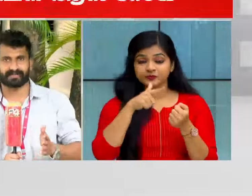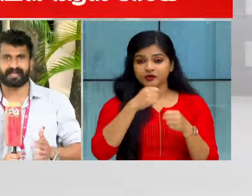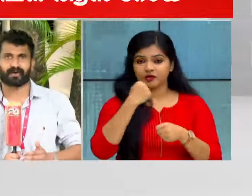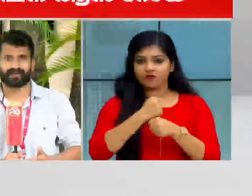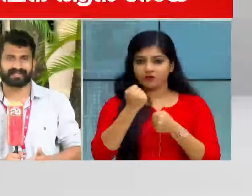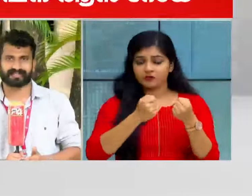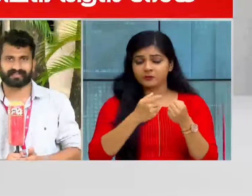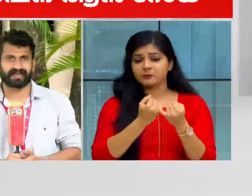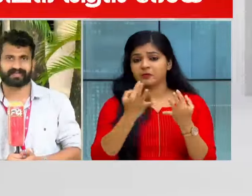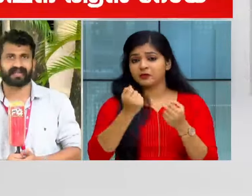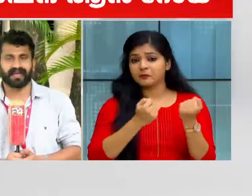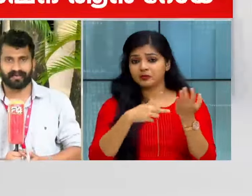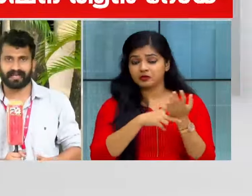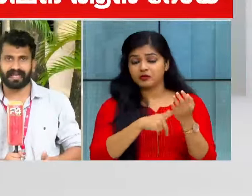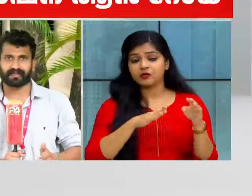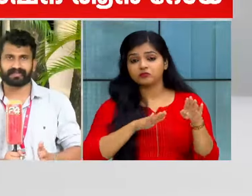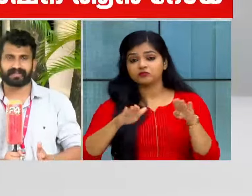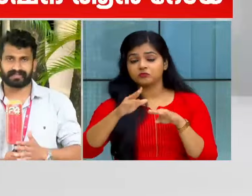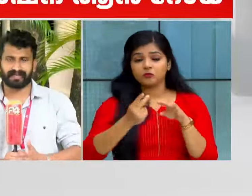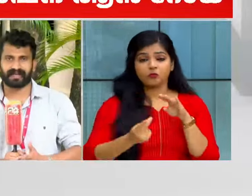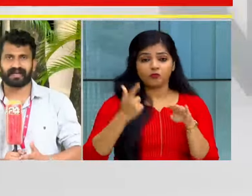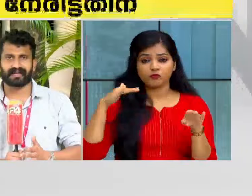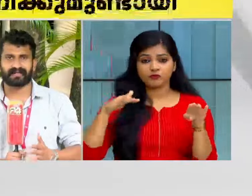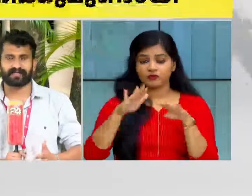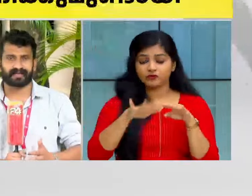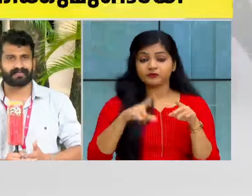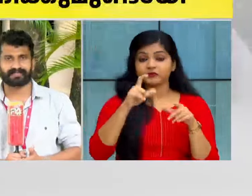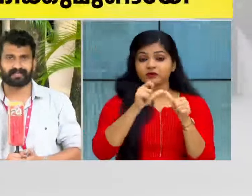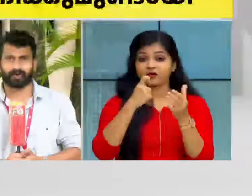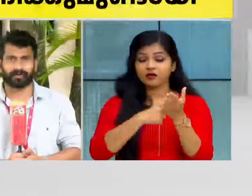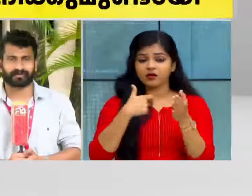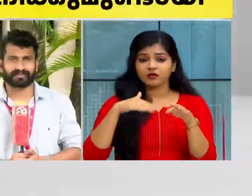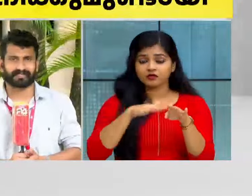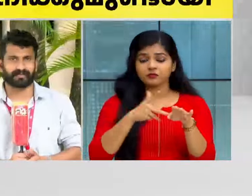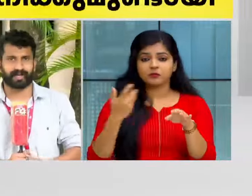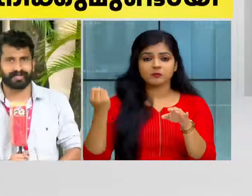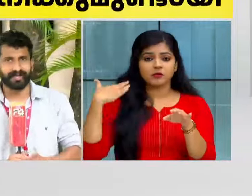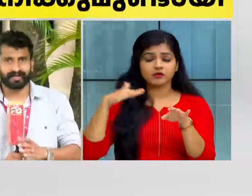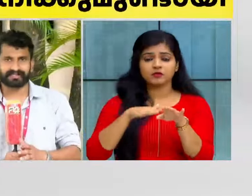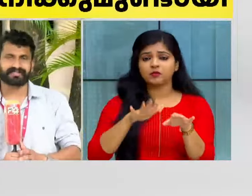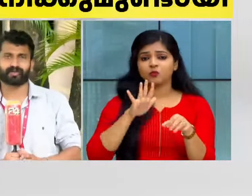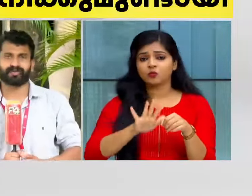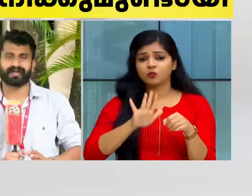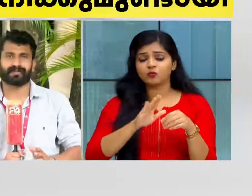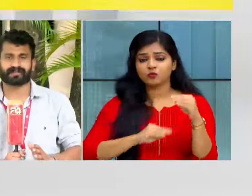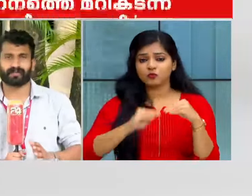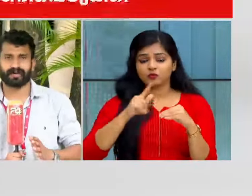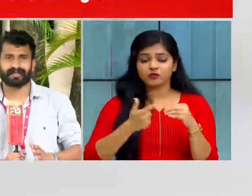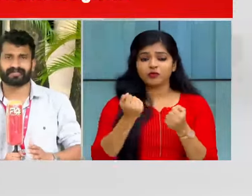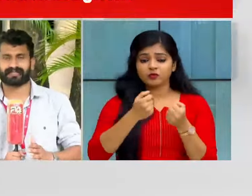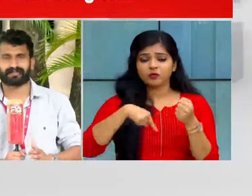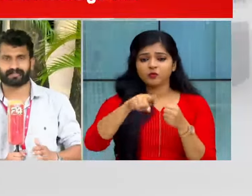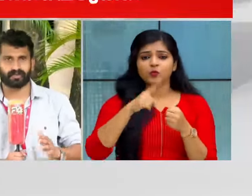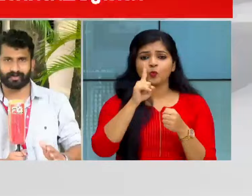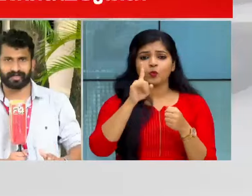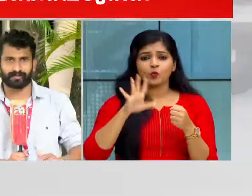ബസുകളെയും ഓവർടേക്ക് ചെയ്ത് വേഗത്തിൽ വരികയായിരുന്നു എന്നാൽ തങ്ങളുടെ കാറിനടുത്തെത്തി പിറകിൽ വച്ച് ഹോൺ മുഴക്കുന്ന ഒരു സാഹചര്യമുണ്ടായി കഷ്ടിച്ച് ഒരു വാഹനം മാത്രം പോകാൻ കഴിയുന്ന ഒരു